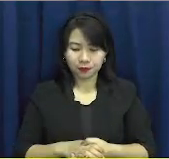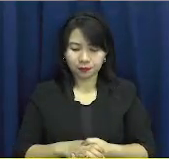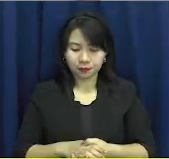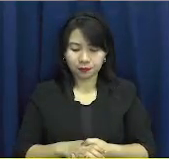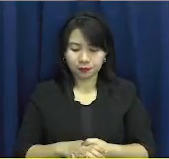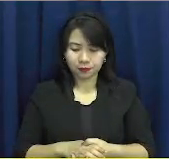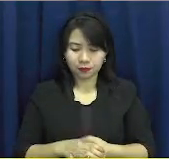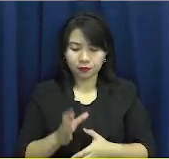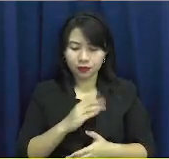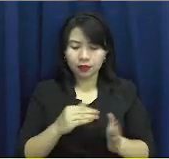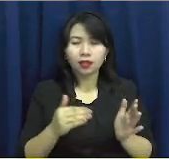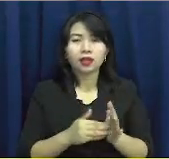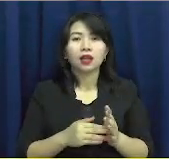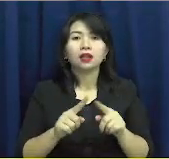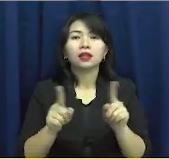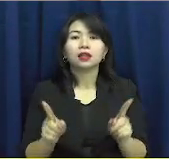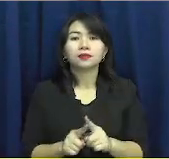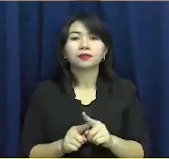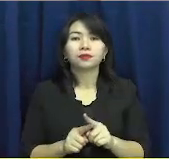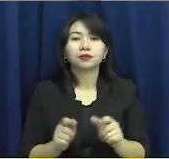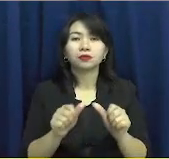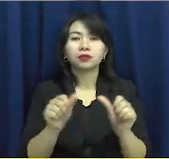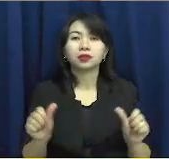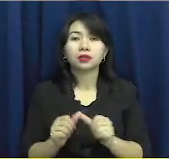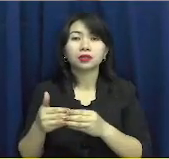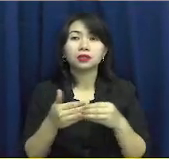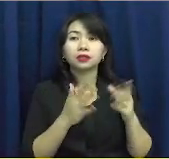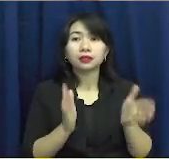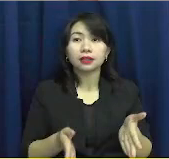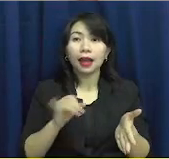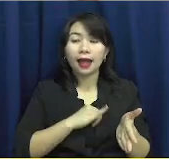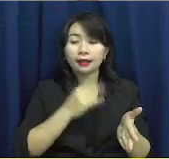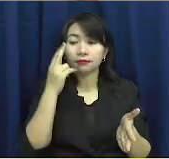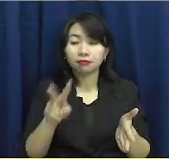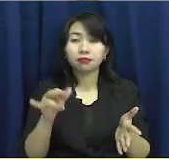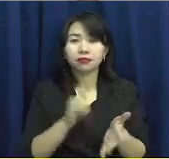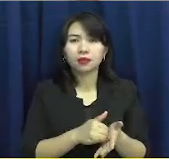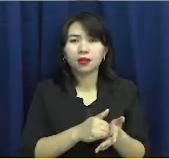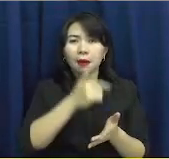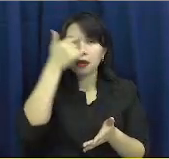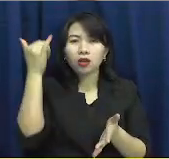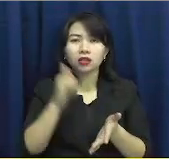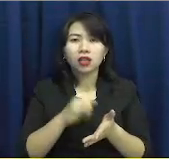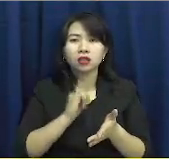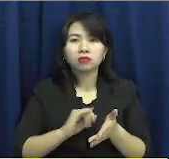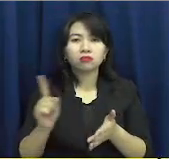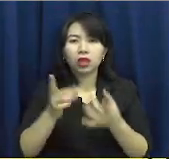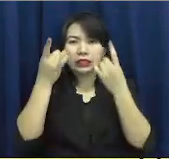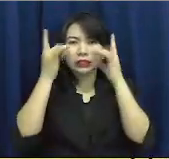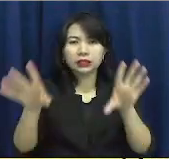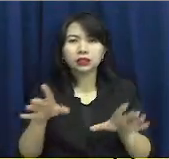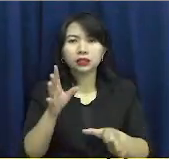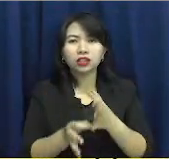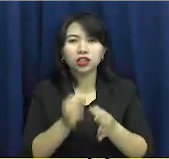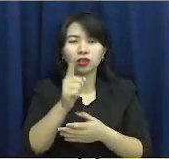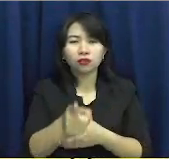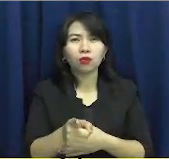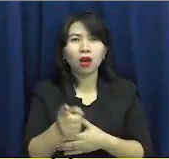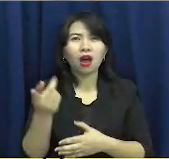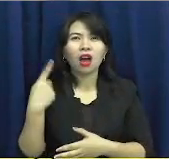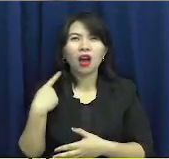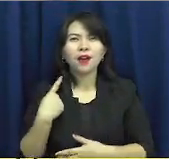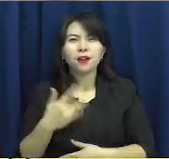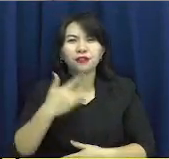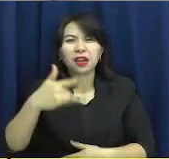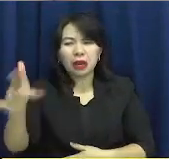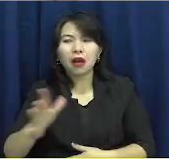area leader, no, biyaya ng Panginoon, sapagkat yan po kasi ang danger kapag nasanay ka sa malaking simbahan. Yeah. Di ba,